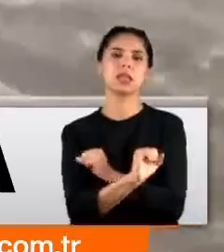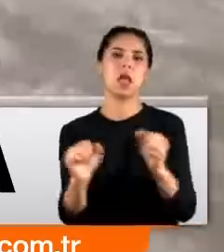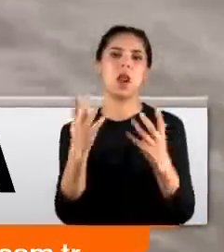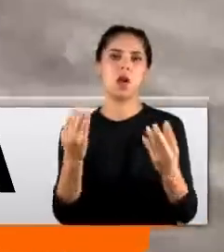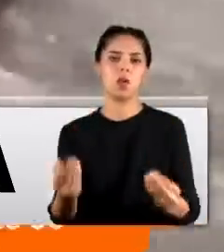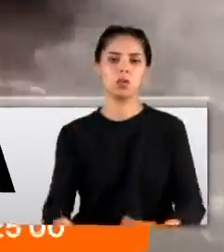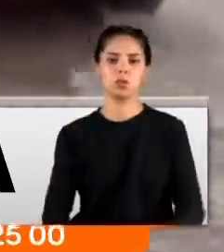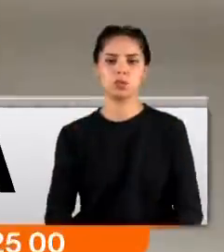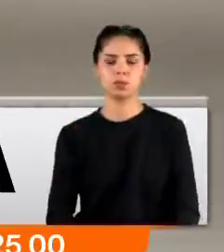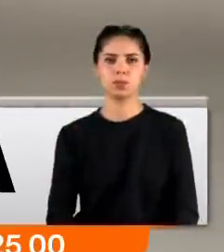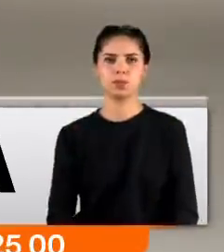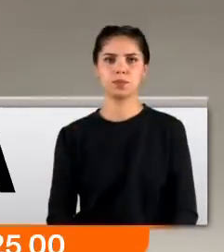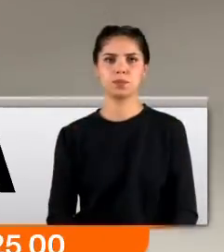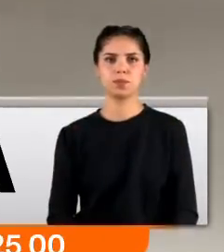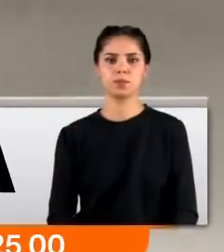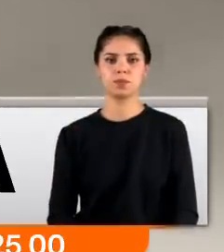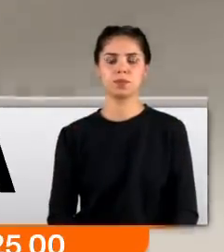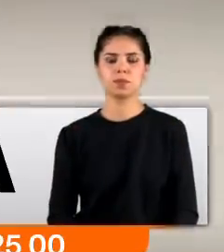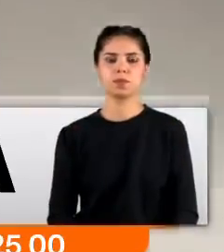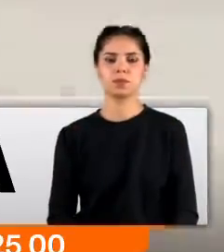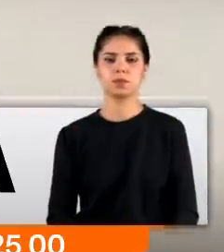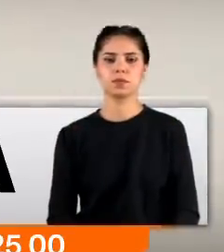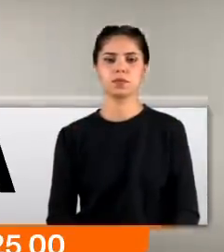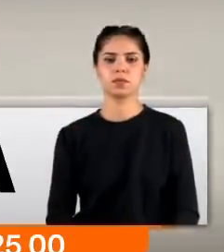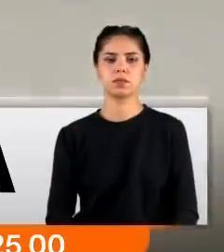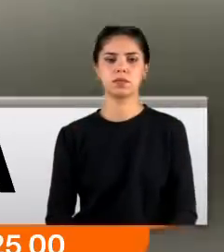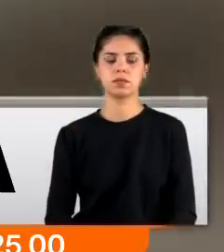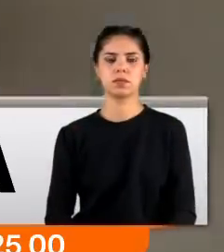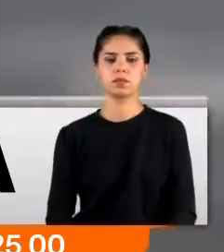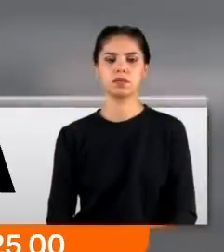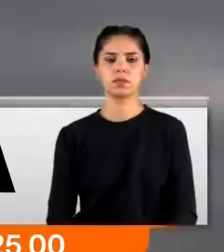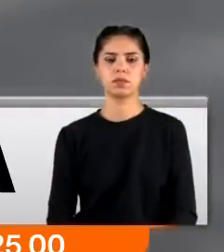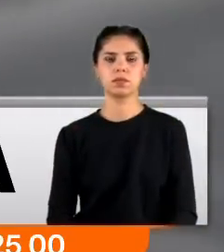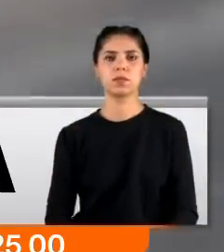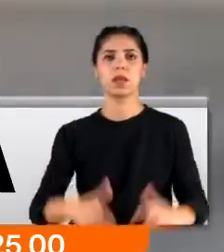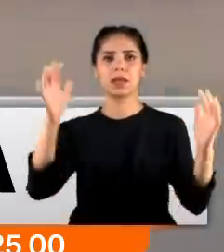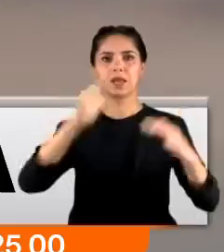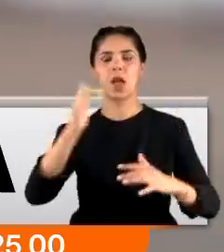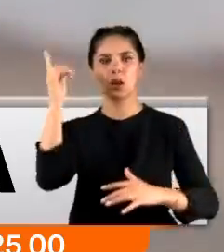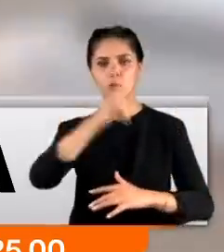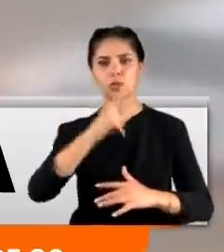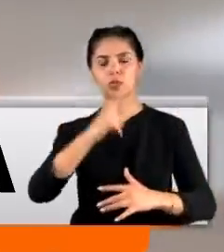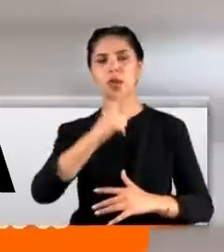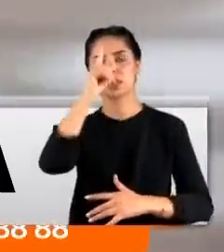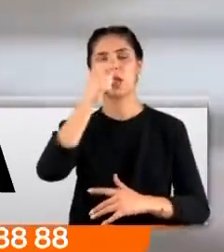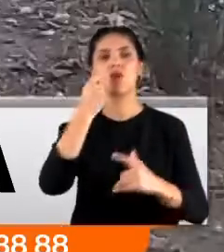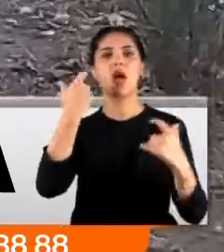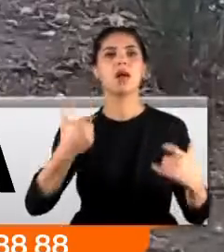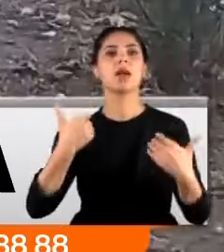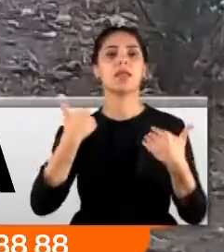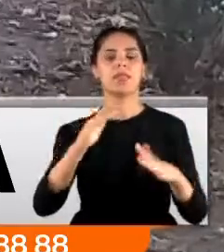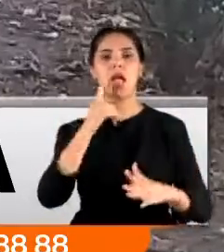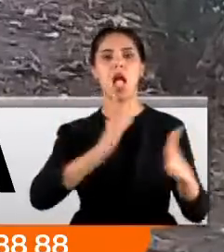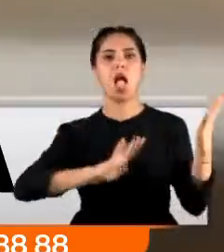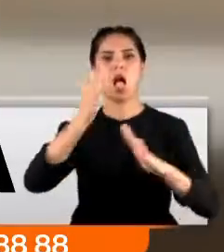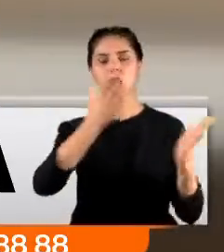geldi. Bu kum birikintileri denize çıkan yeri tıkamış. Yağışa teslim olan yalnızca Ankara değildi.